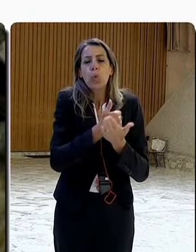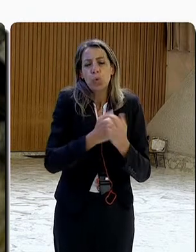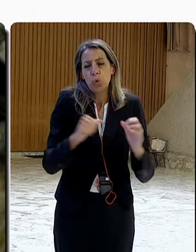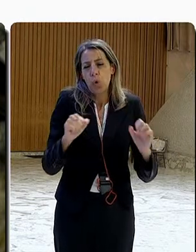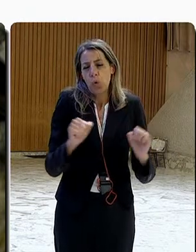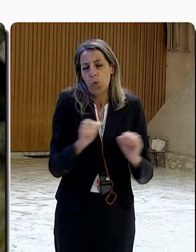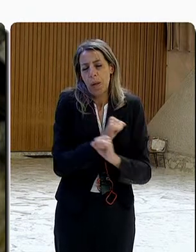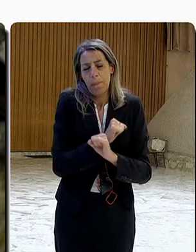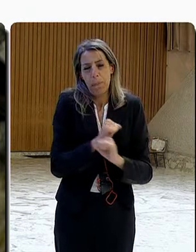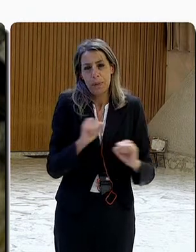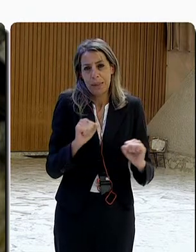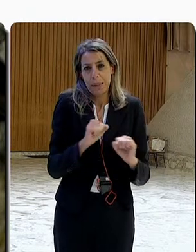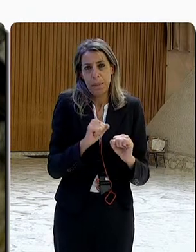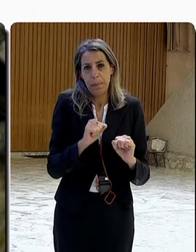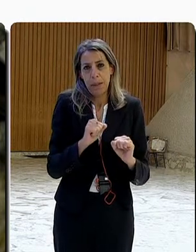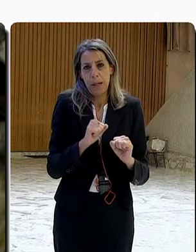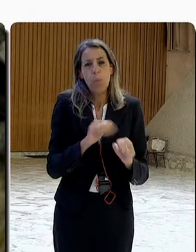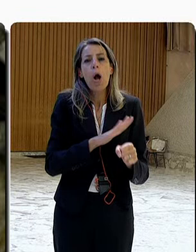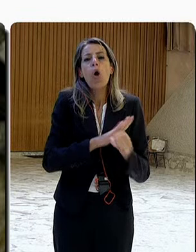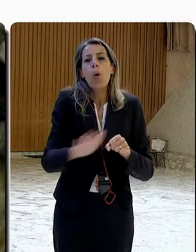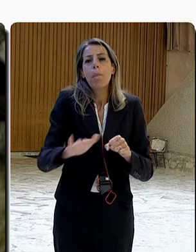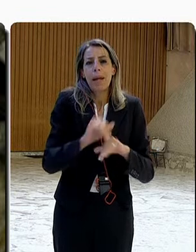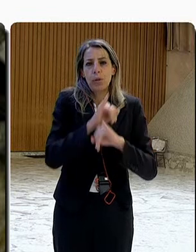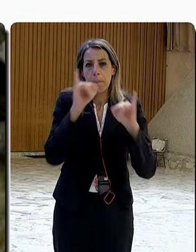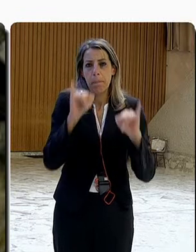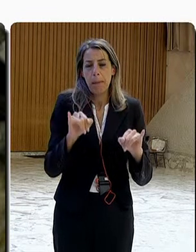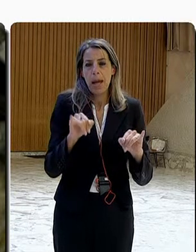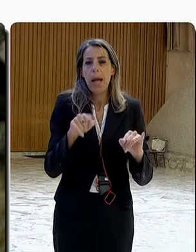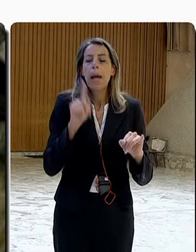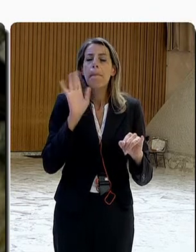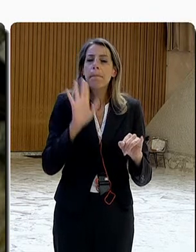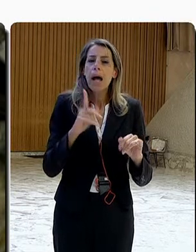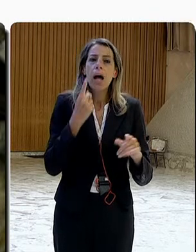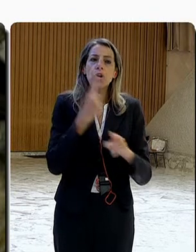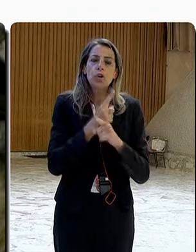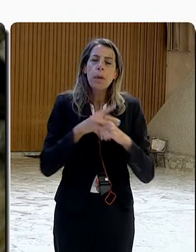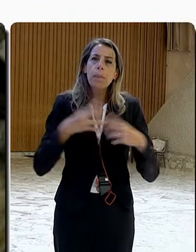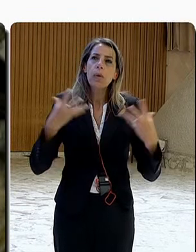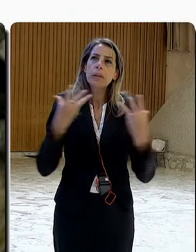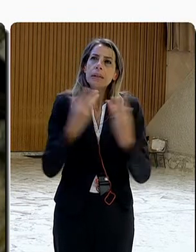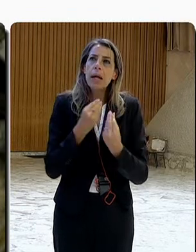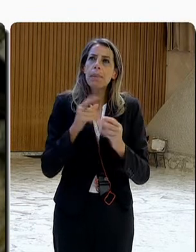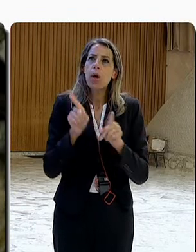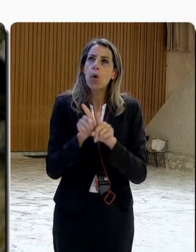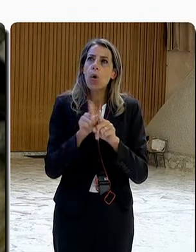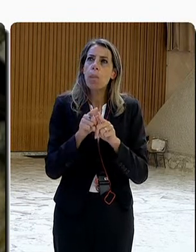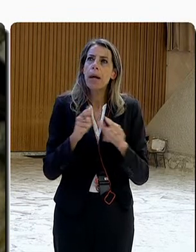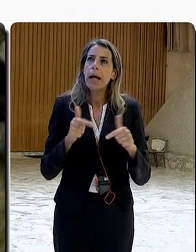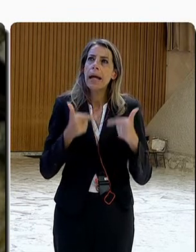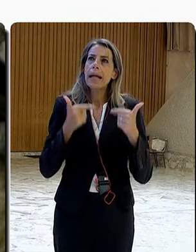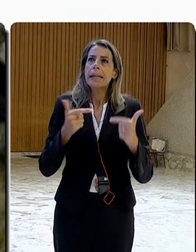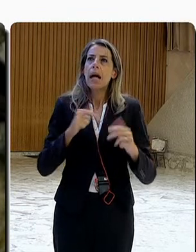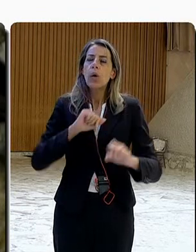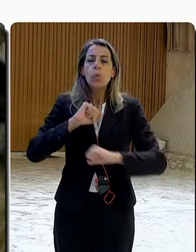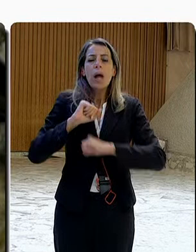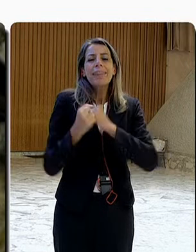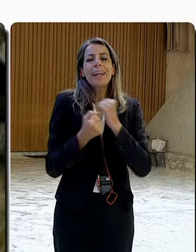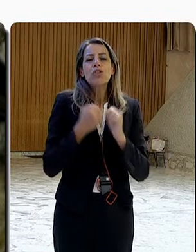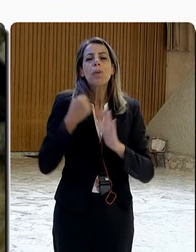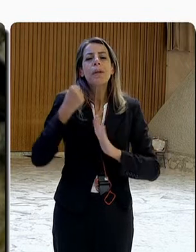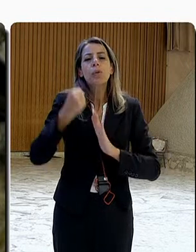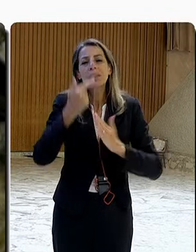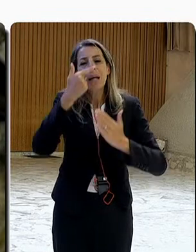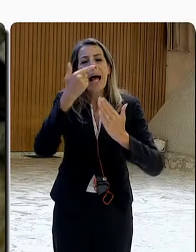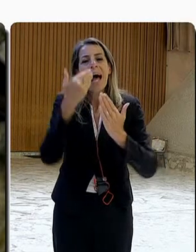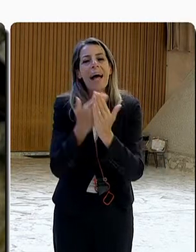impostare insieme un atteggiamento di accompagnamento pastorale adeguato che,